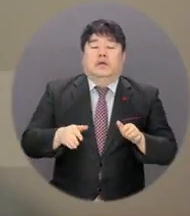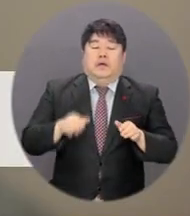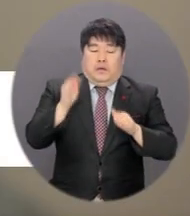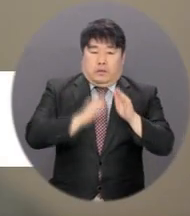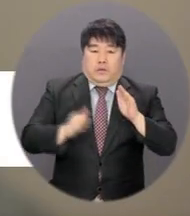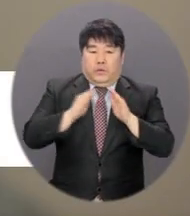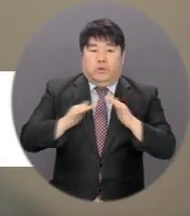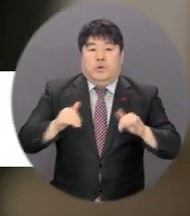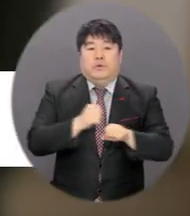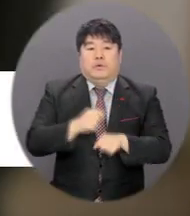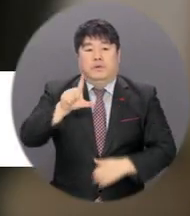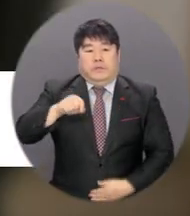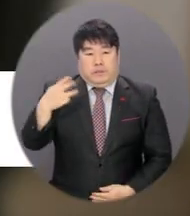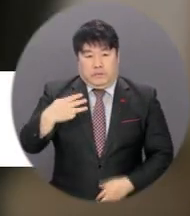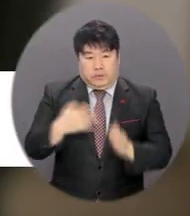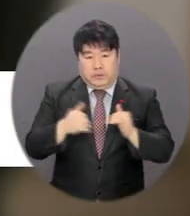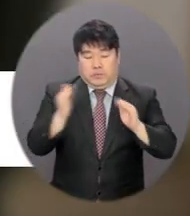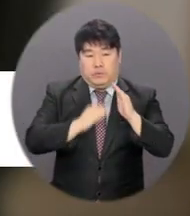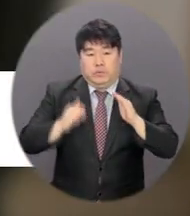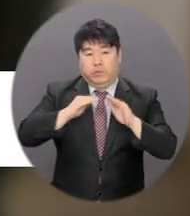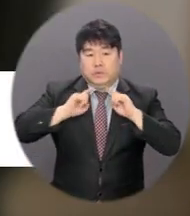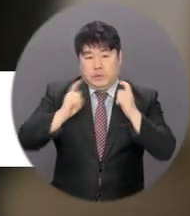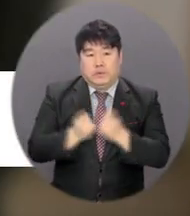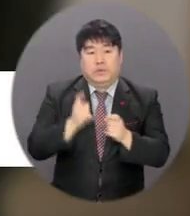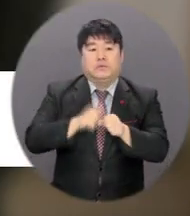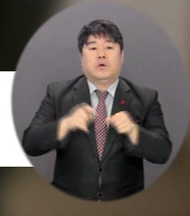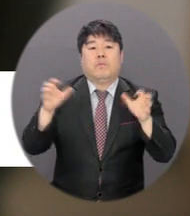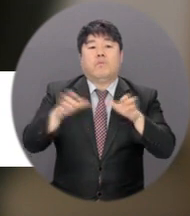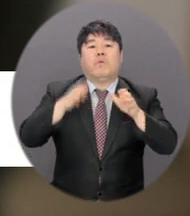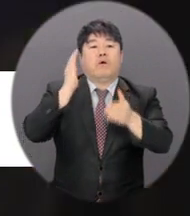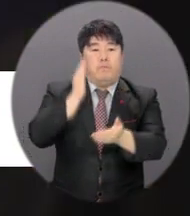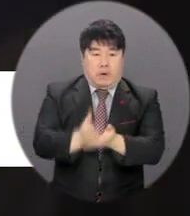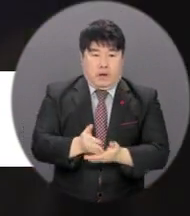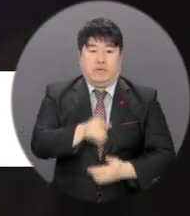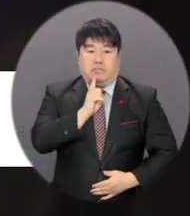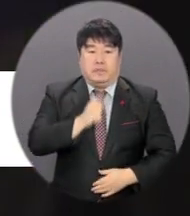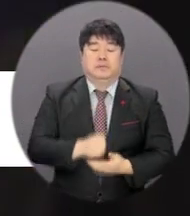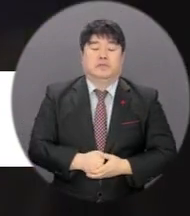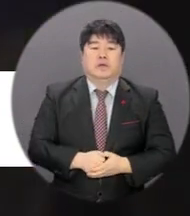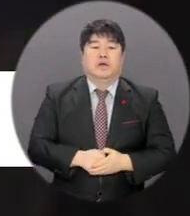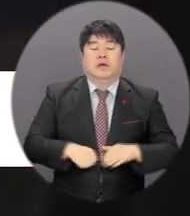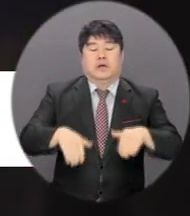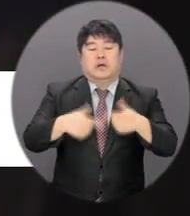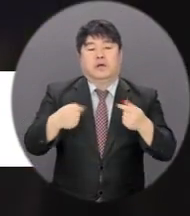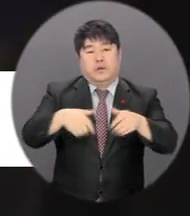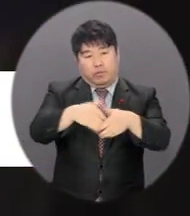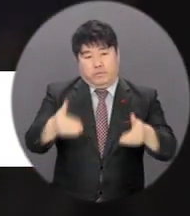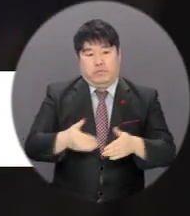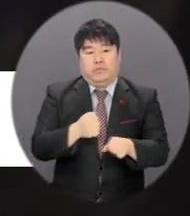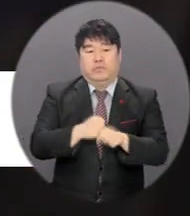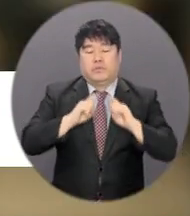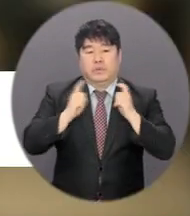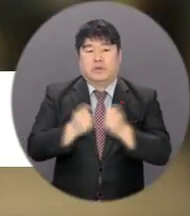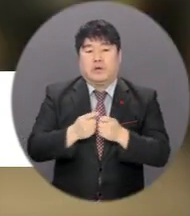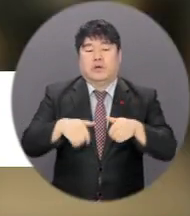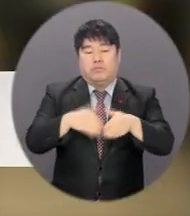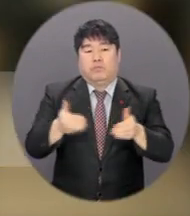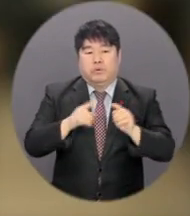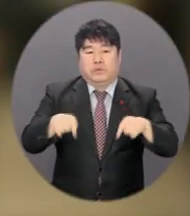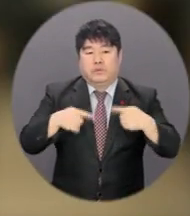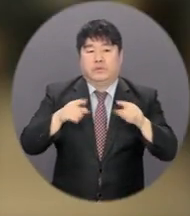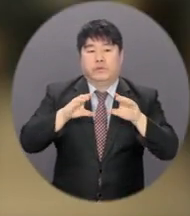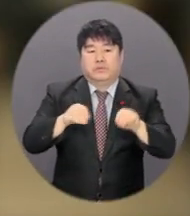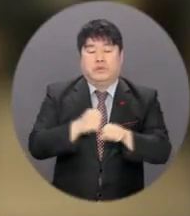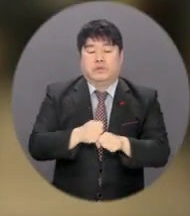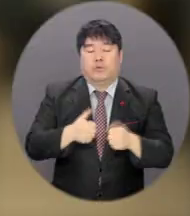1만 3천여 명에게는 공적으로든 사적으로든 모이지 못하도록 했습니다. 동호회 등 사적 모임 참석은 금지했고